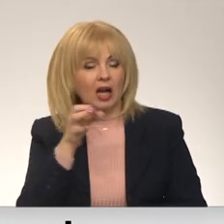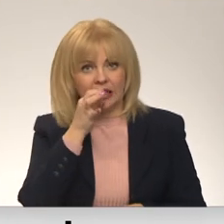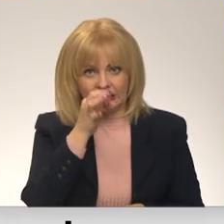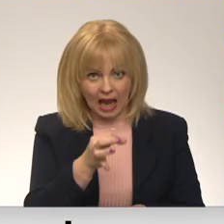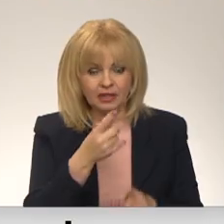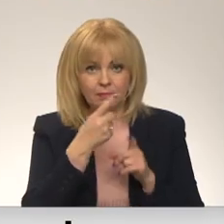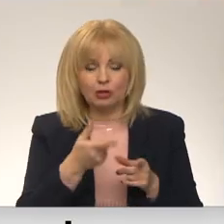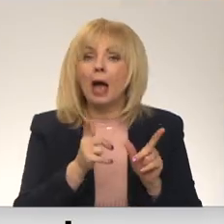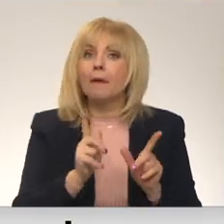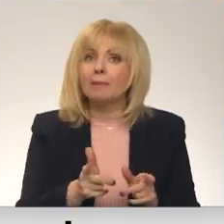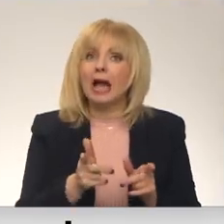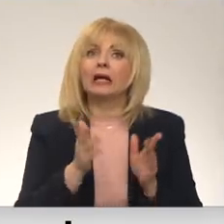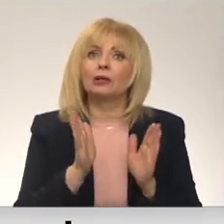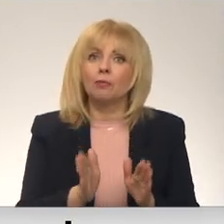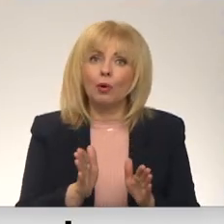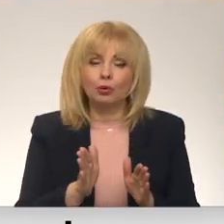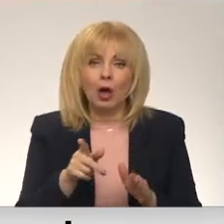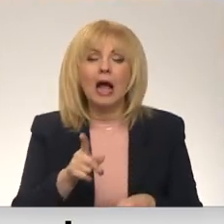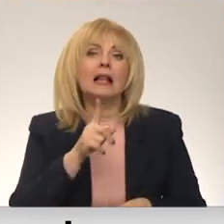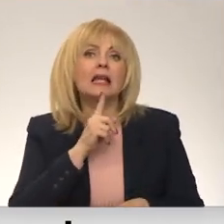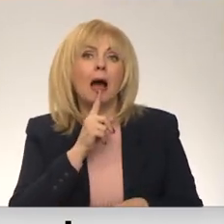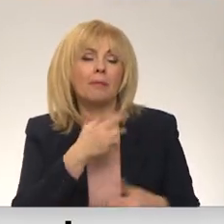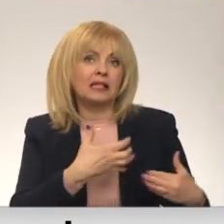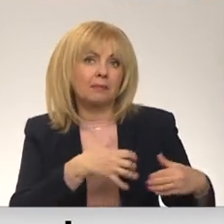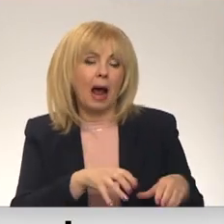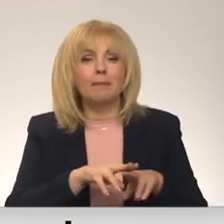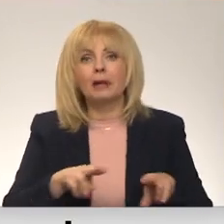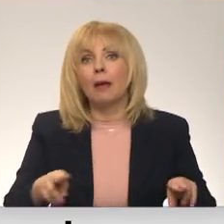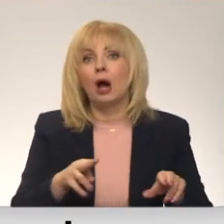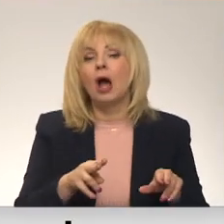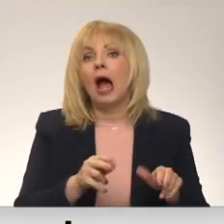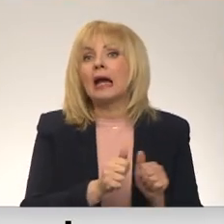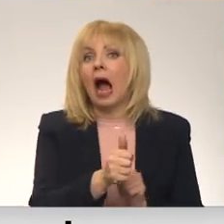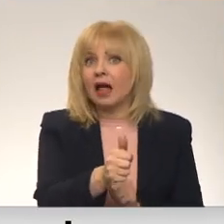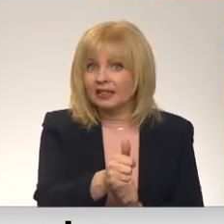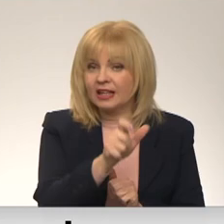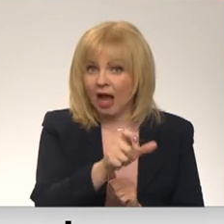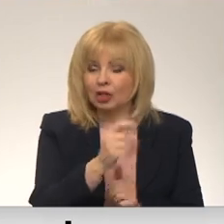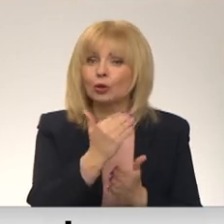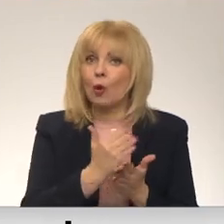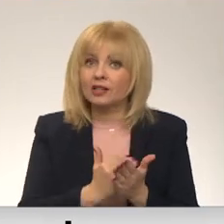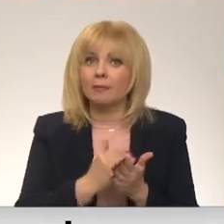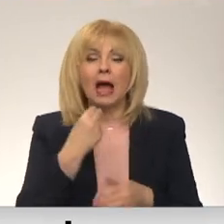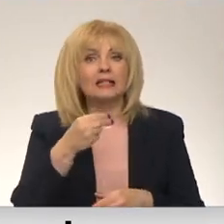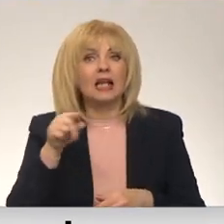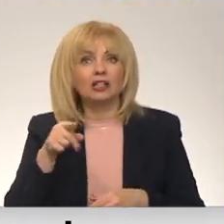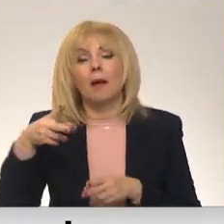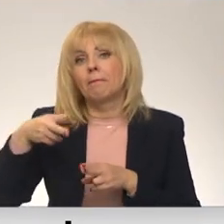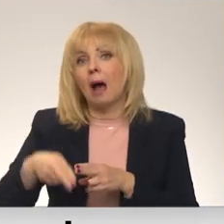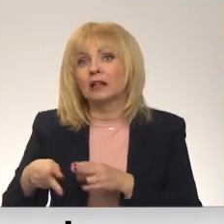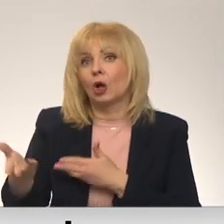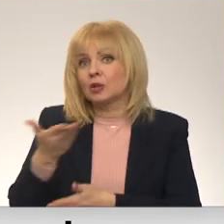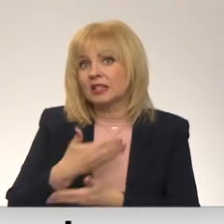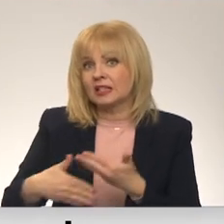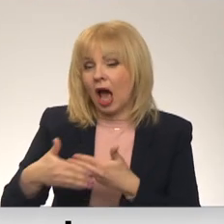ka viņš piekrīt būt par sabiedrotās Liepājas partijas premjera amata kandidātu ar nosacījumu, ja ZZS tiek pārtraukta sadarbība